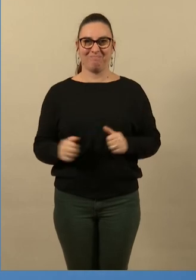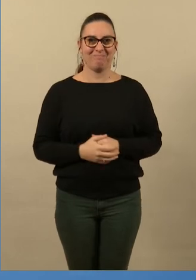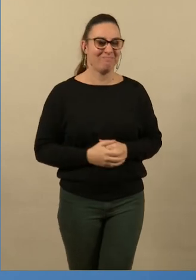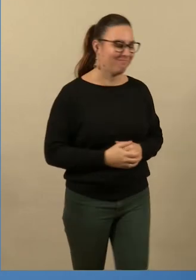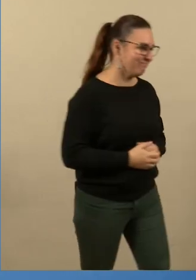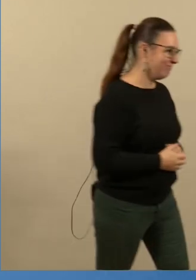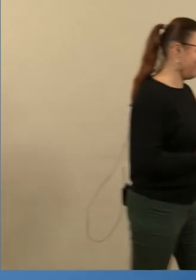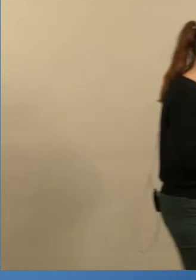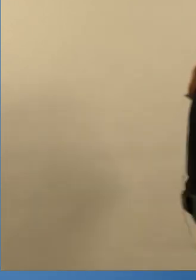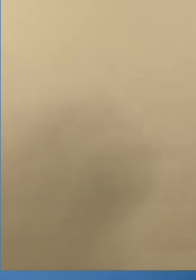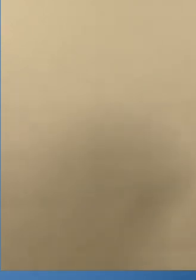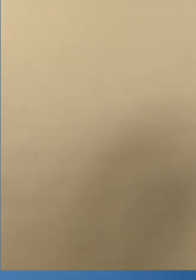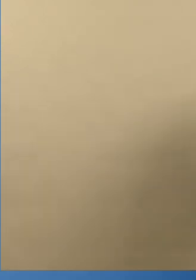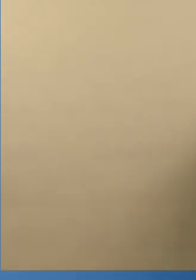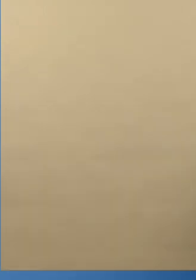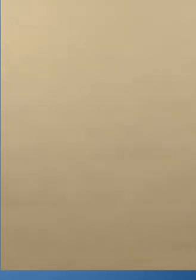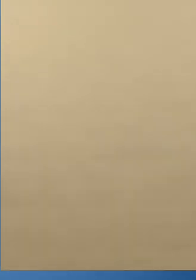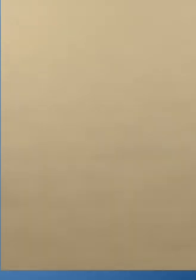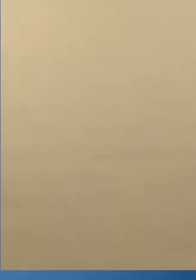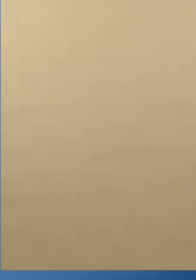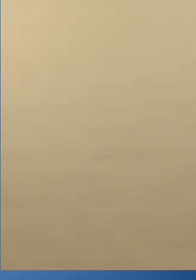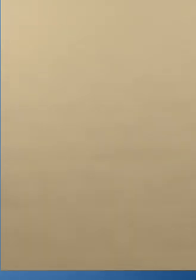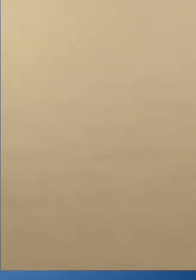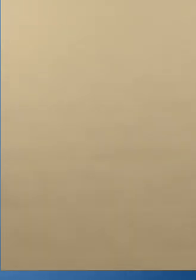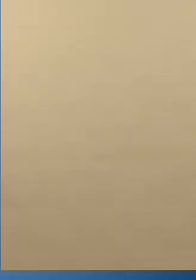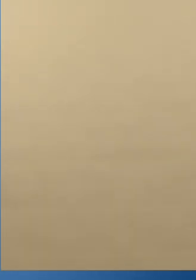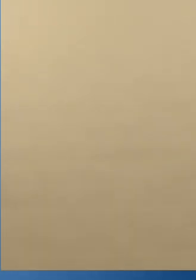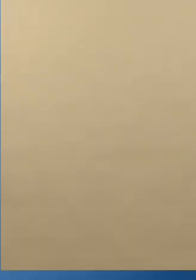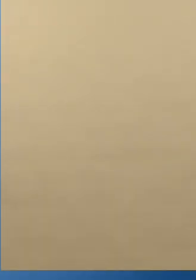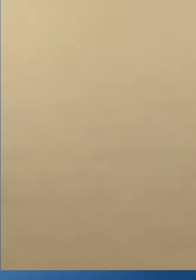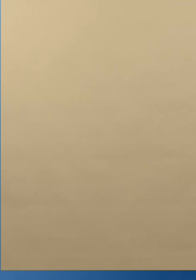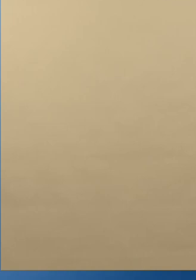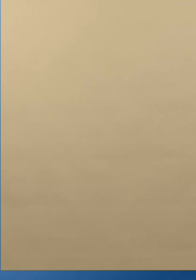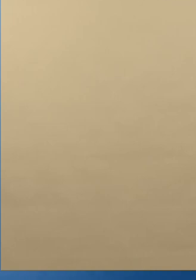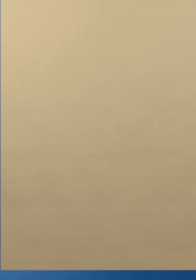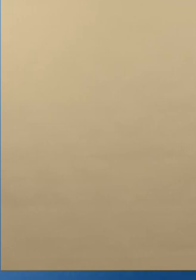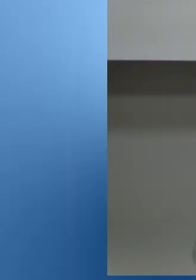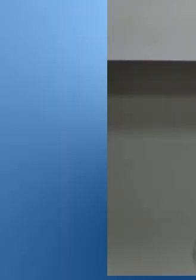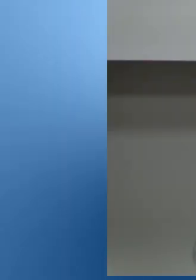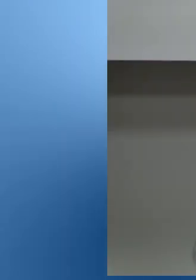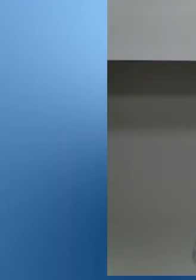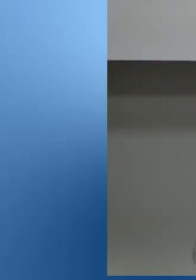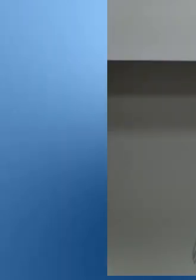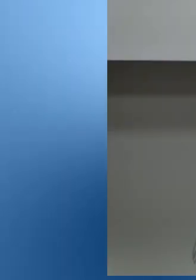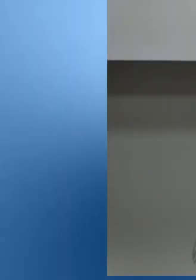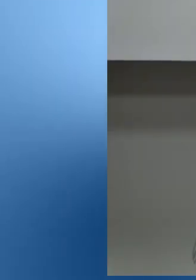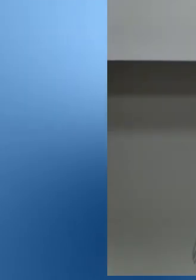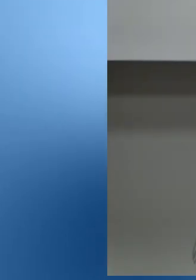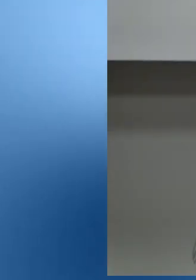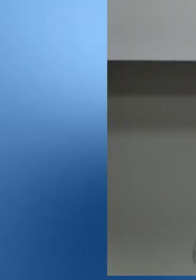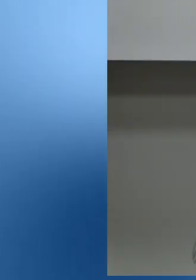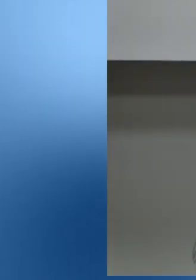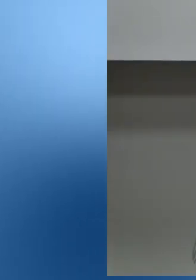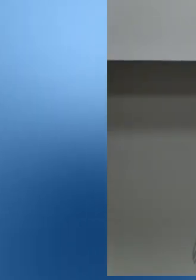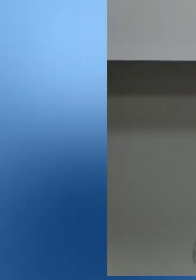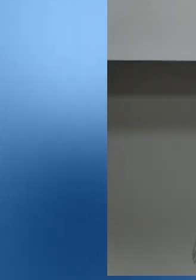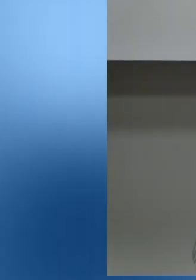délibération donc thématique madame Chalas vous avez la parole oui merci Monsieur le